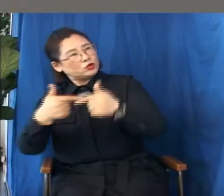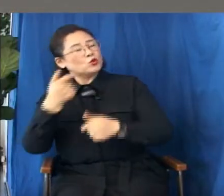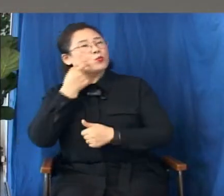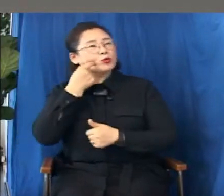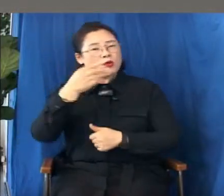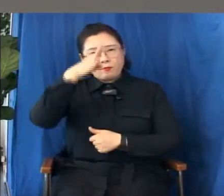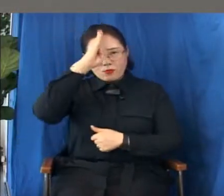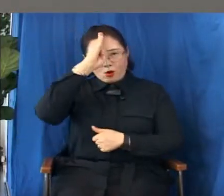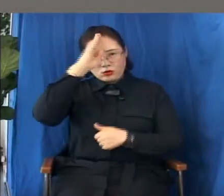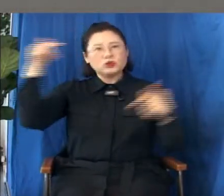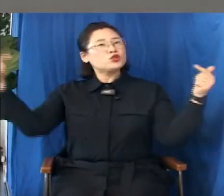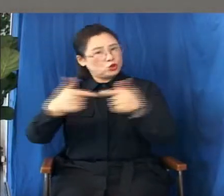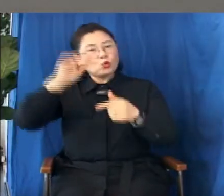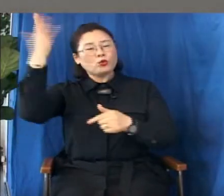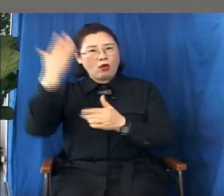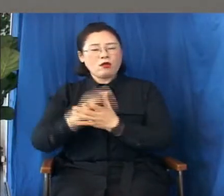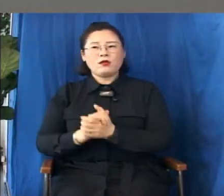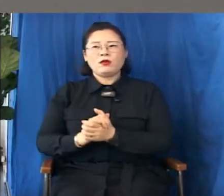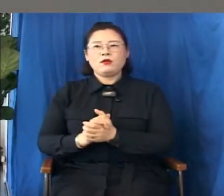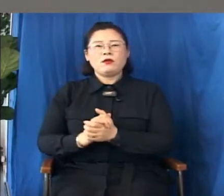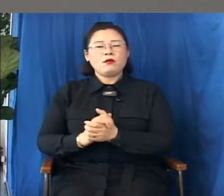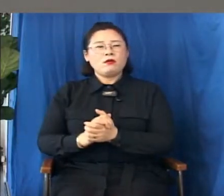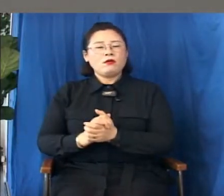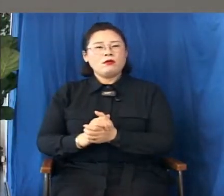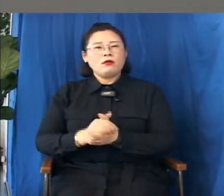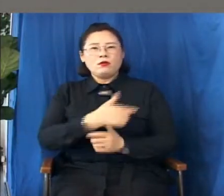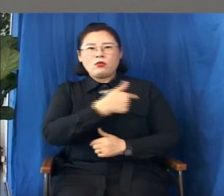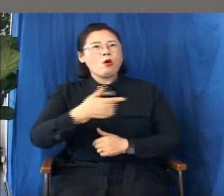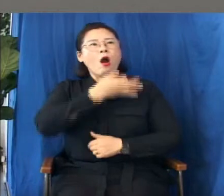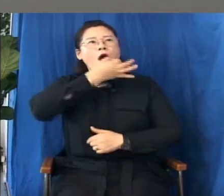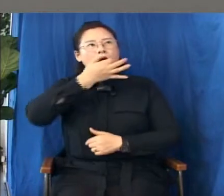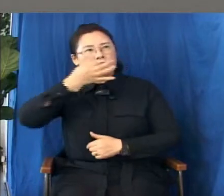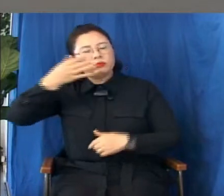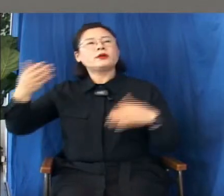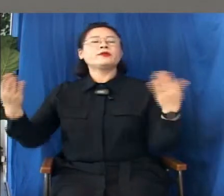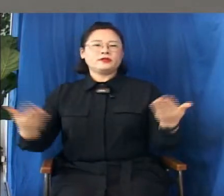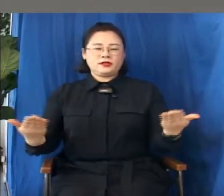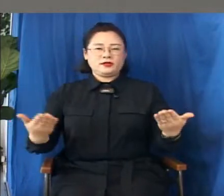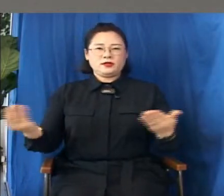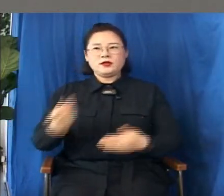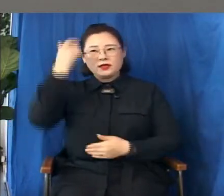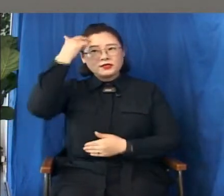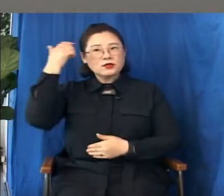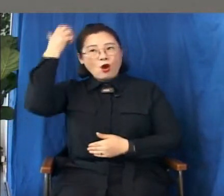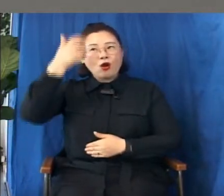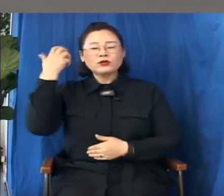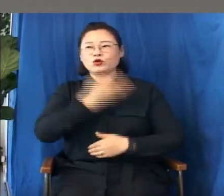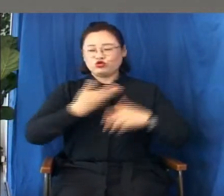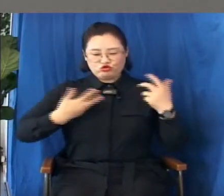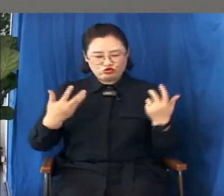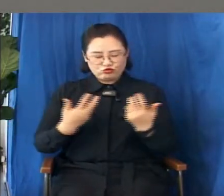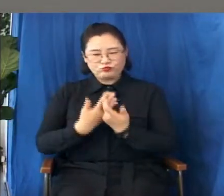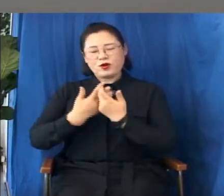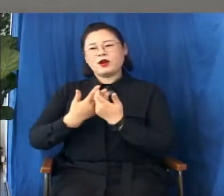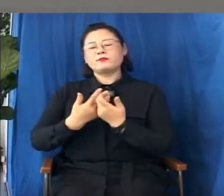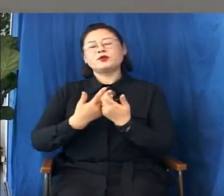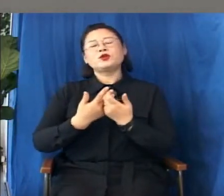일어나는 겁니다. 신바람 나지 않습니까? 아멘. 여러분, 성령 충만을 구하시기를 바랍니다.